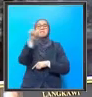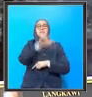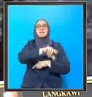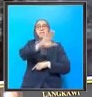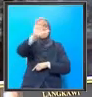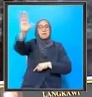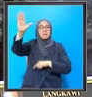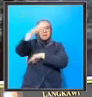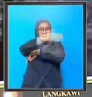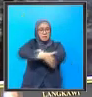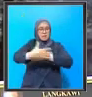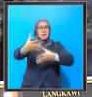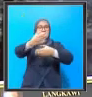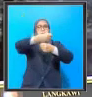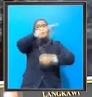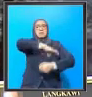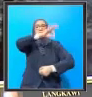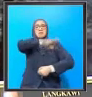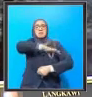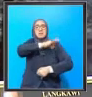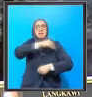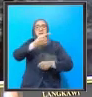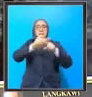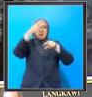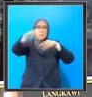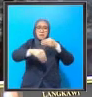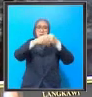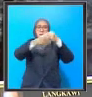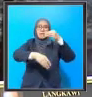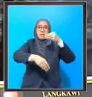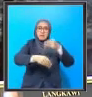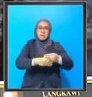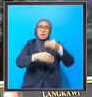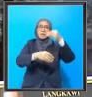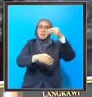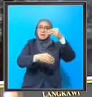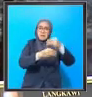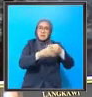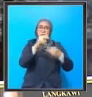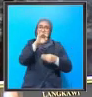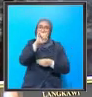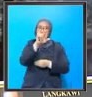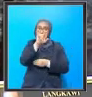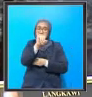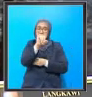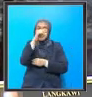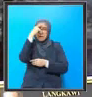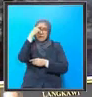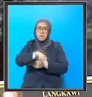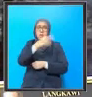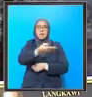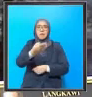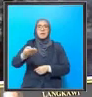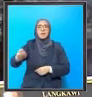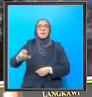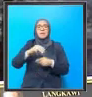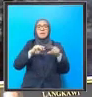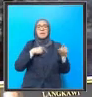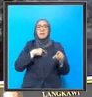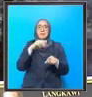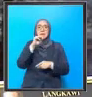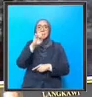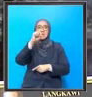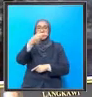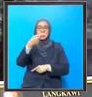manfaat daripada Barry Ed kepada Maaf apa Rom ideal yang